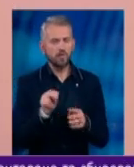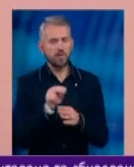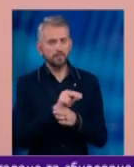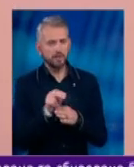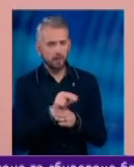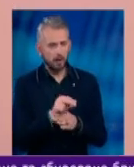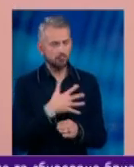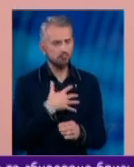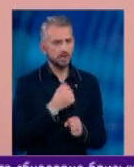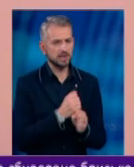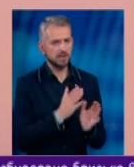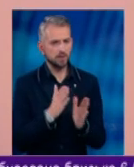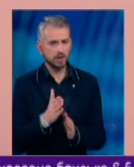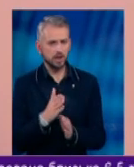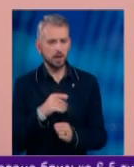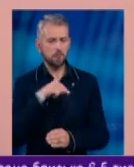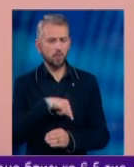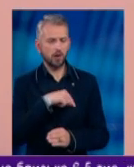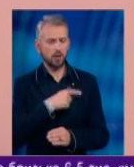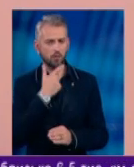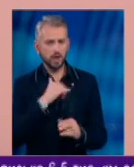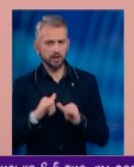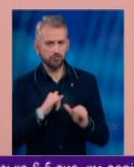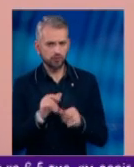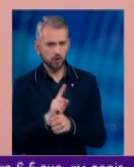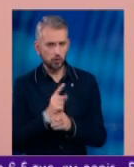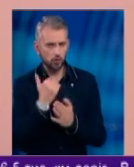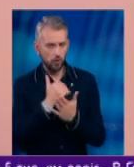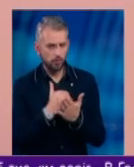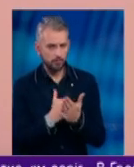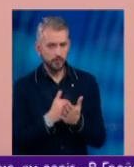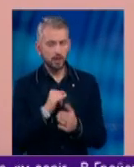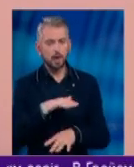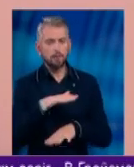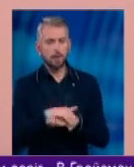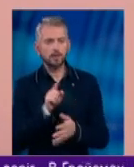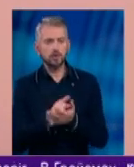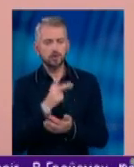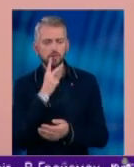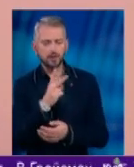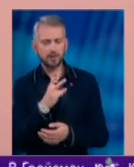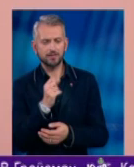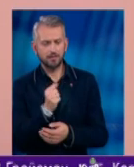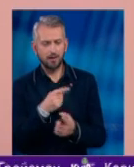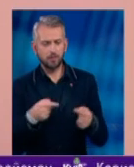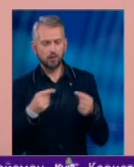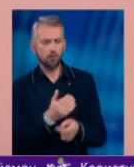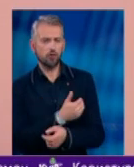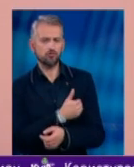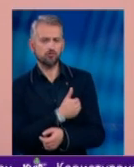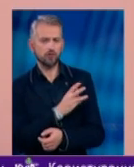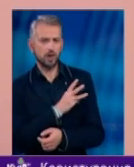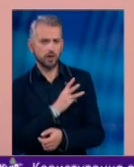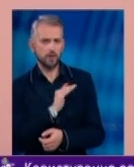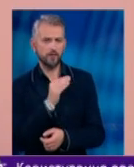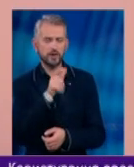действительно дисциплины и морально-этических норм, то есть и банки должны смотреть на, скажем так, определенное желание там,